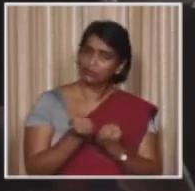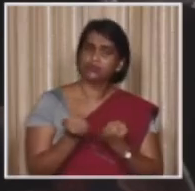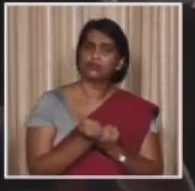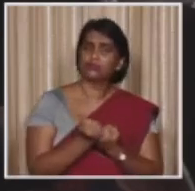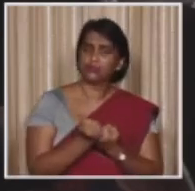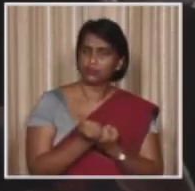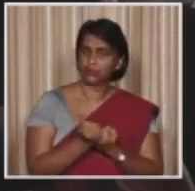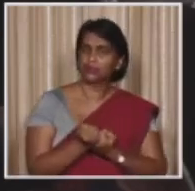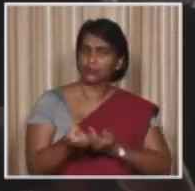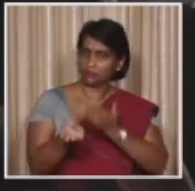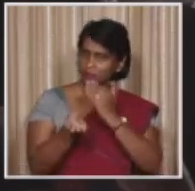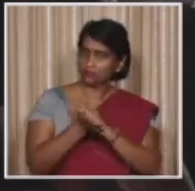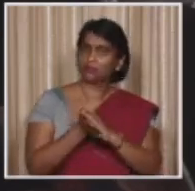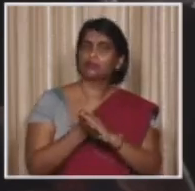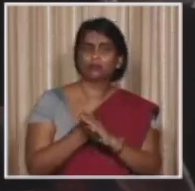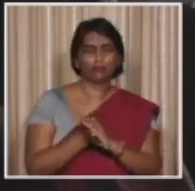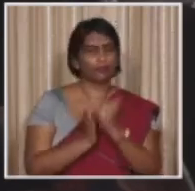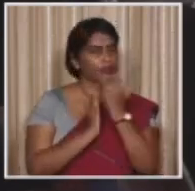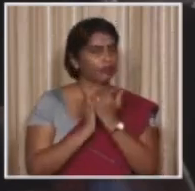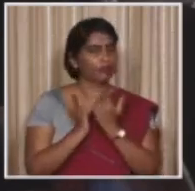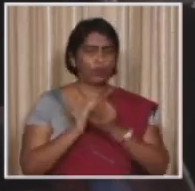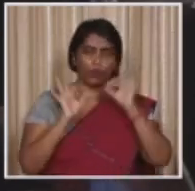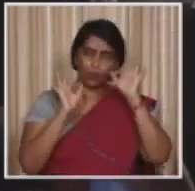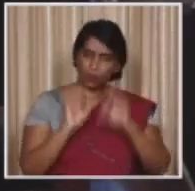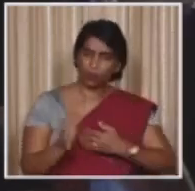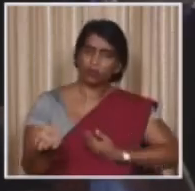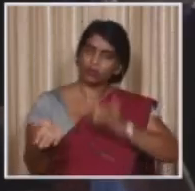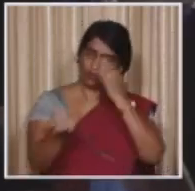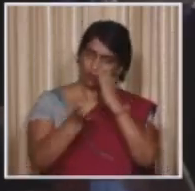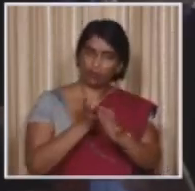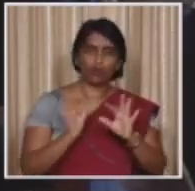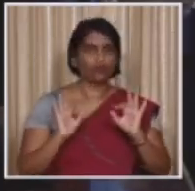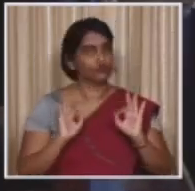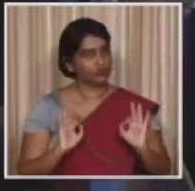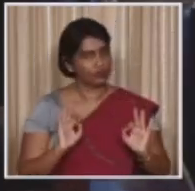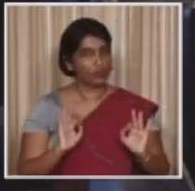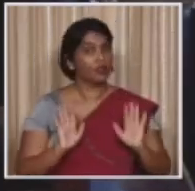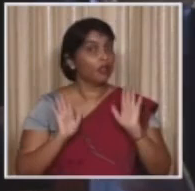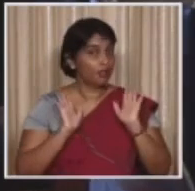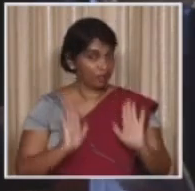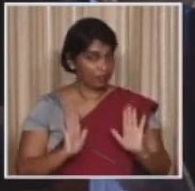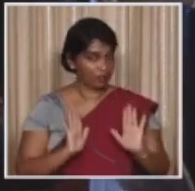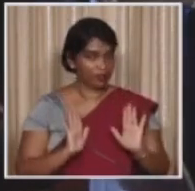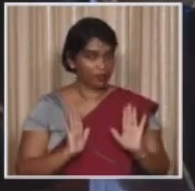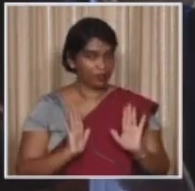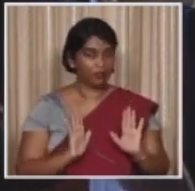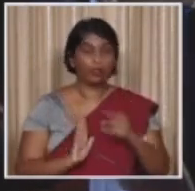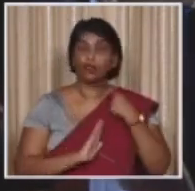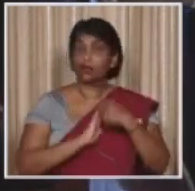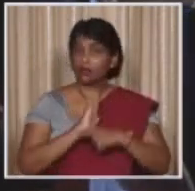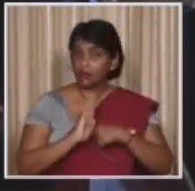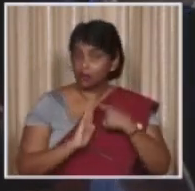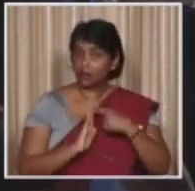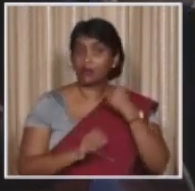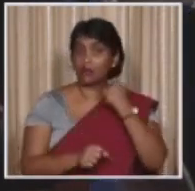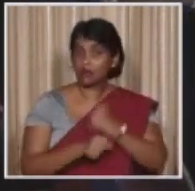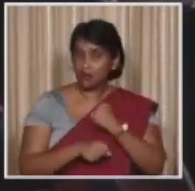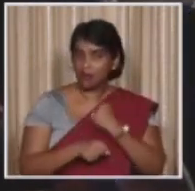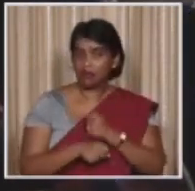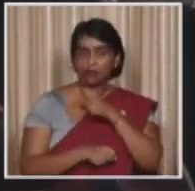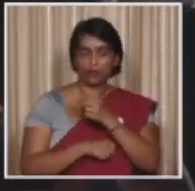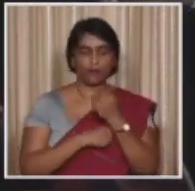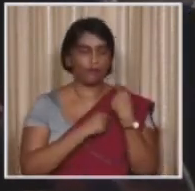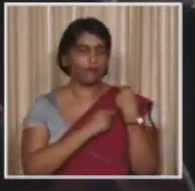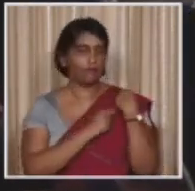වෙනුවෙන් කොන්දේසි විරහිතව ලබා දෙන්න සූදානම්. හැබැයි රටට රජයට වගකීමක්